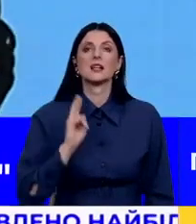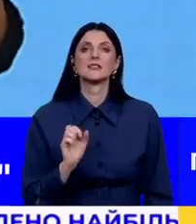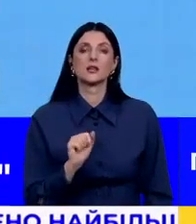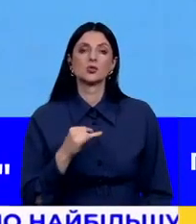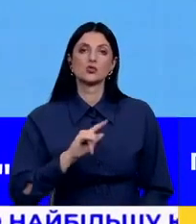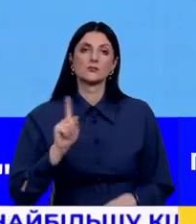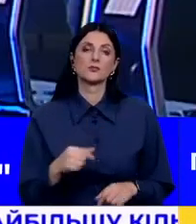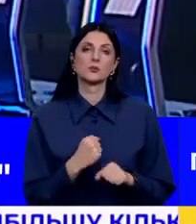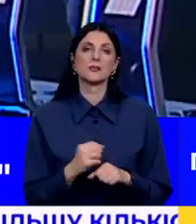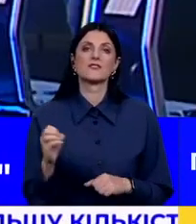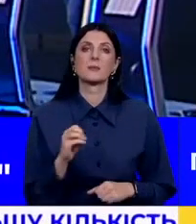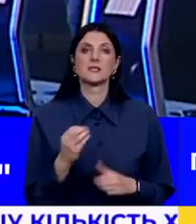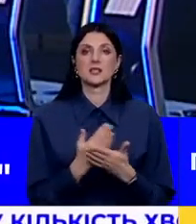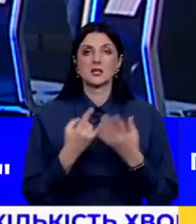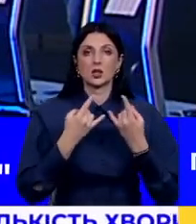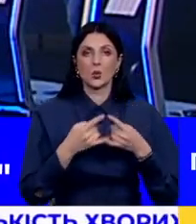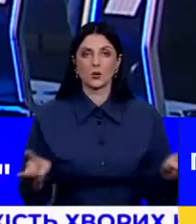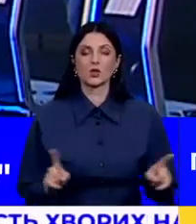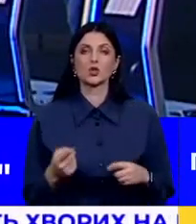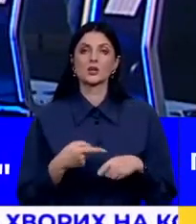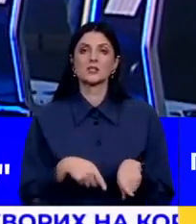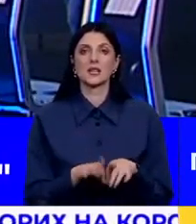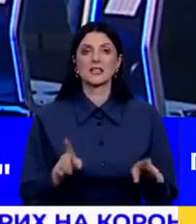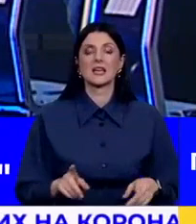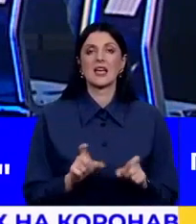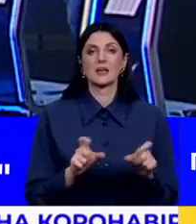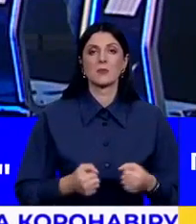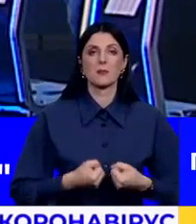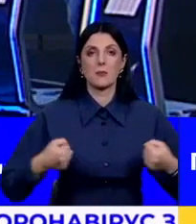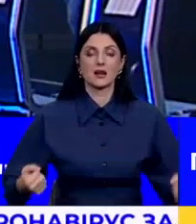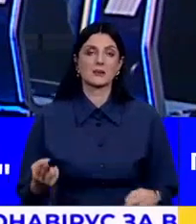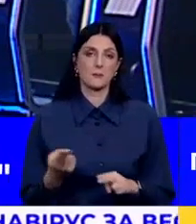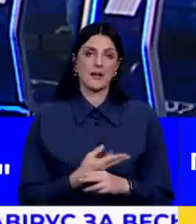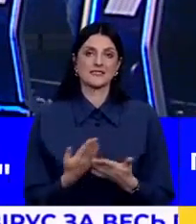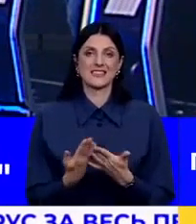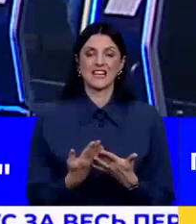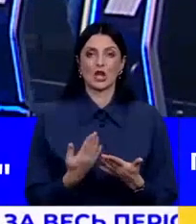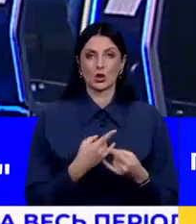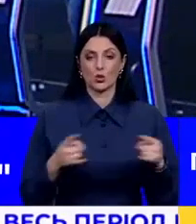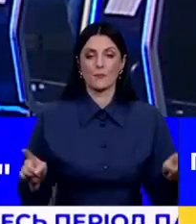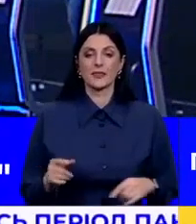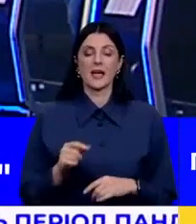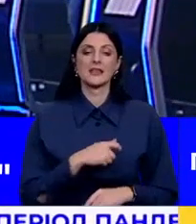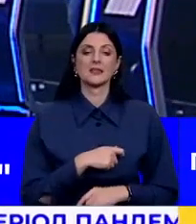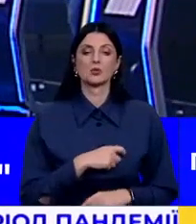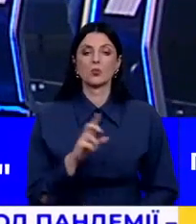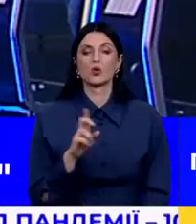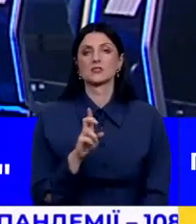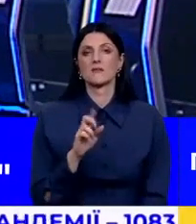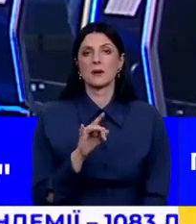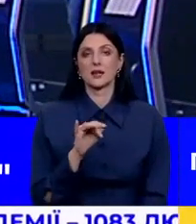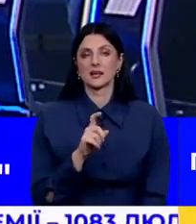епіцентрі кінотеатр. Ну, що це такий за гіпермаркет без кіно? Депутат 8-го скликання Борислав